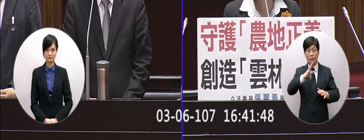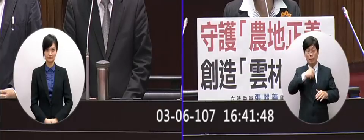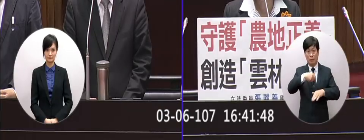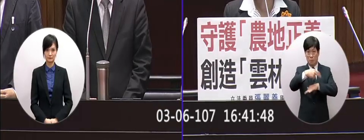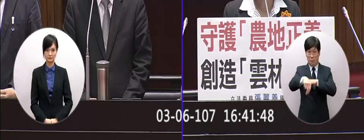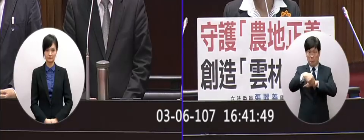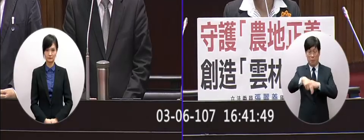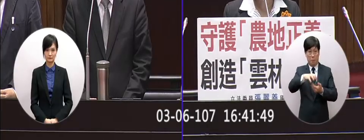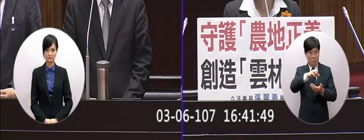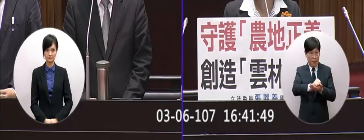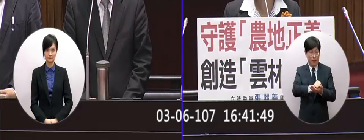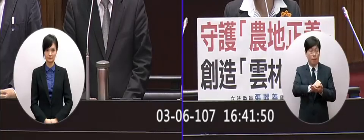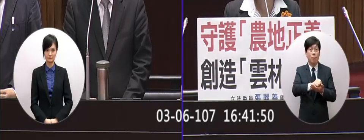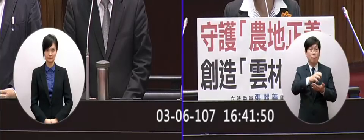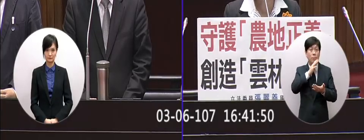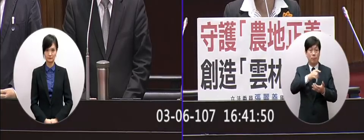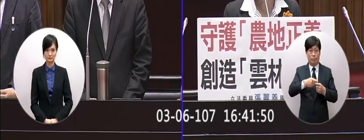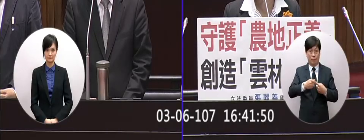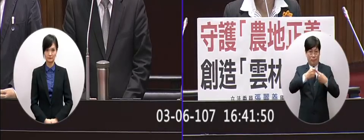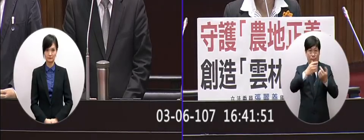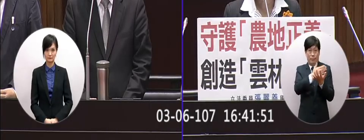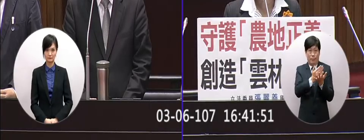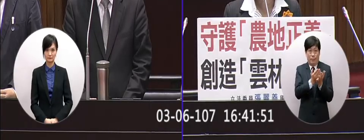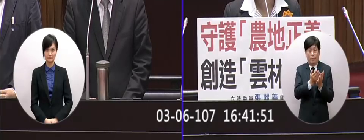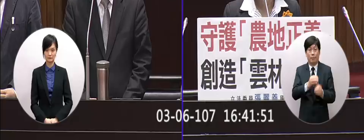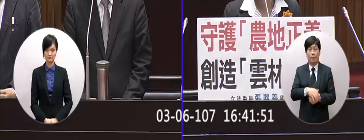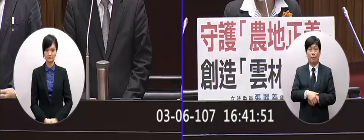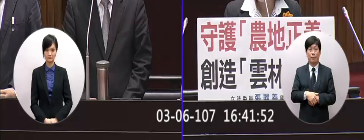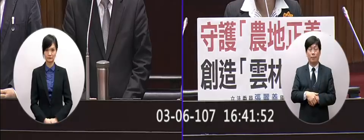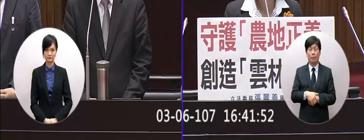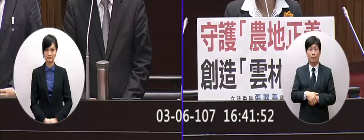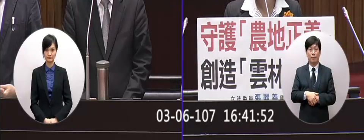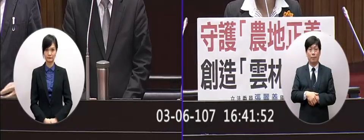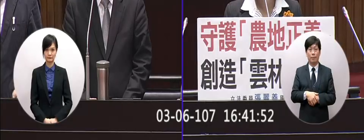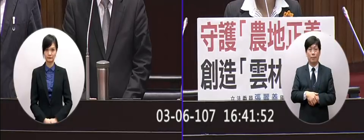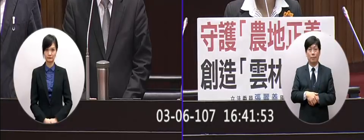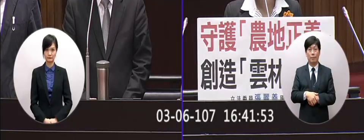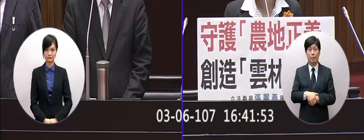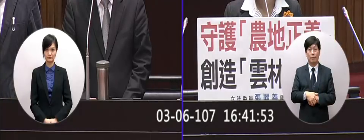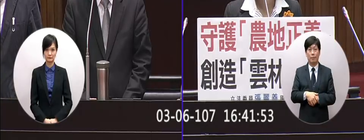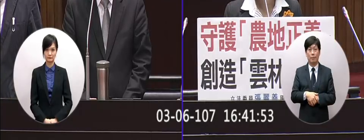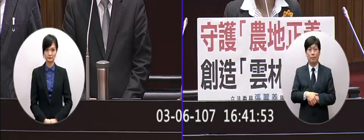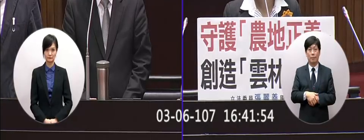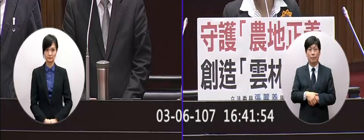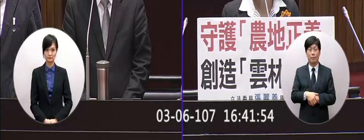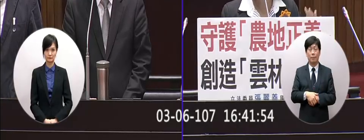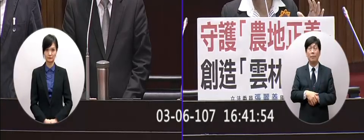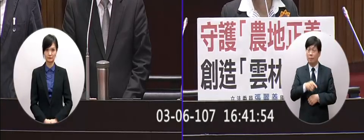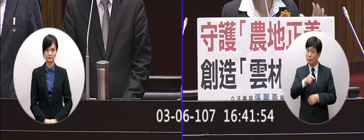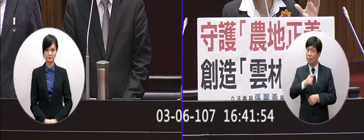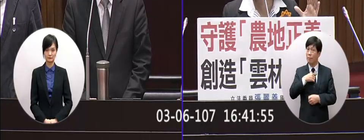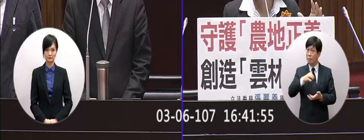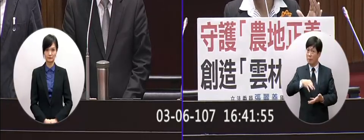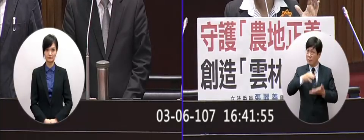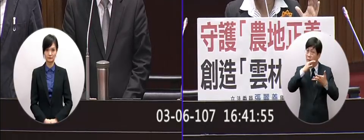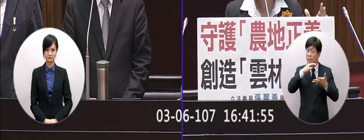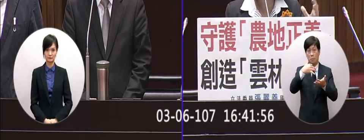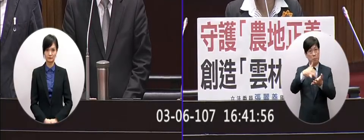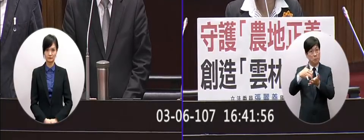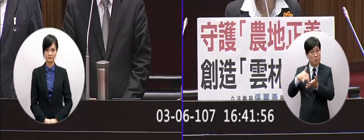划分类为第一类的农地，这样提出一